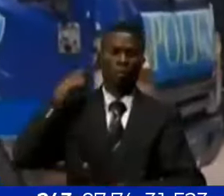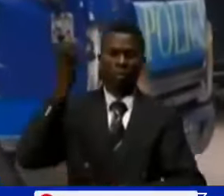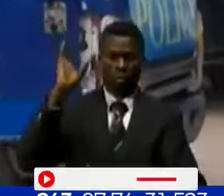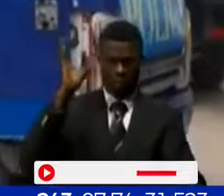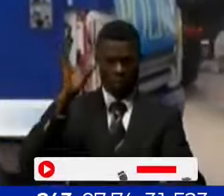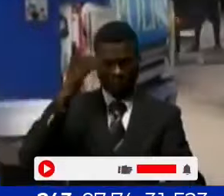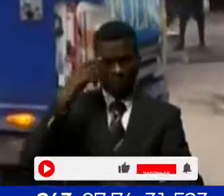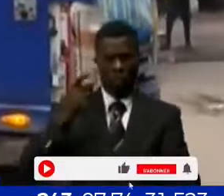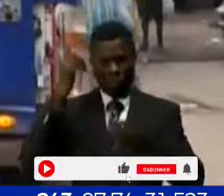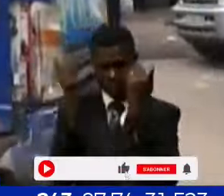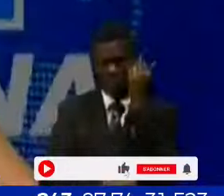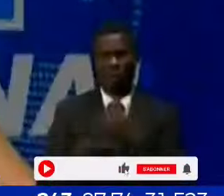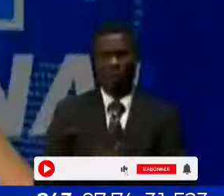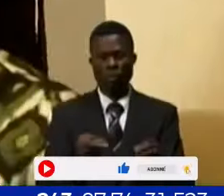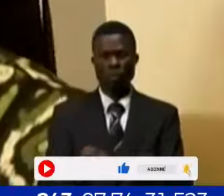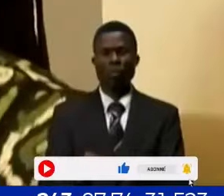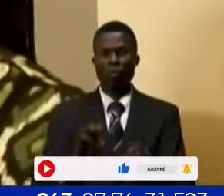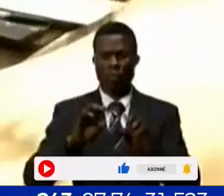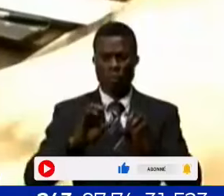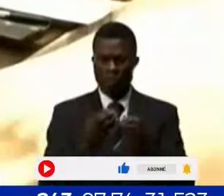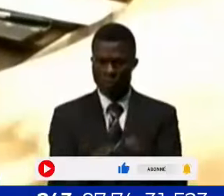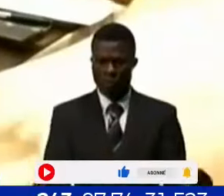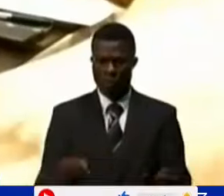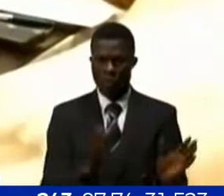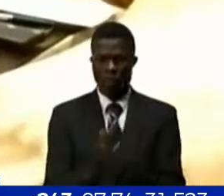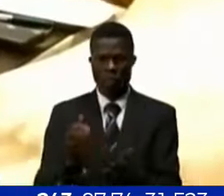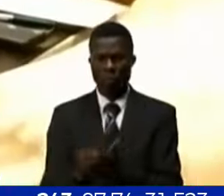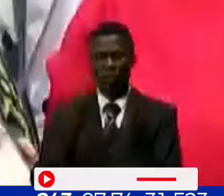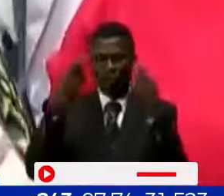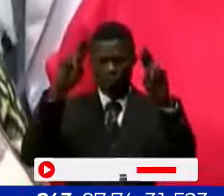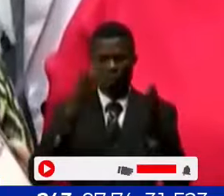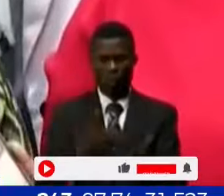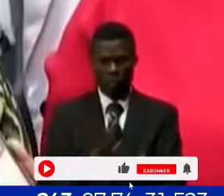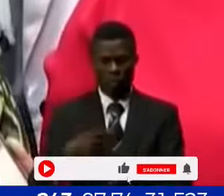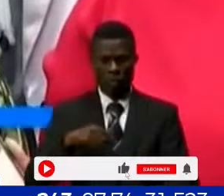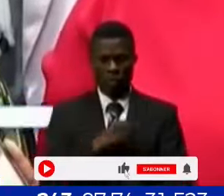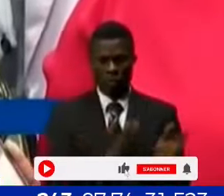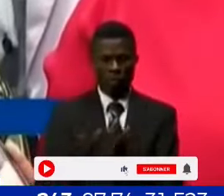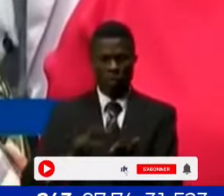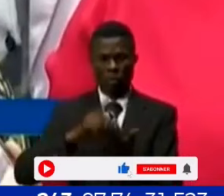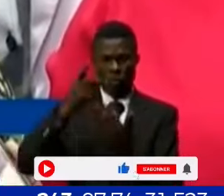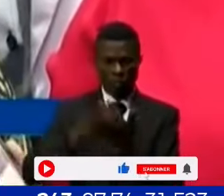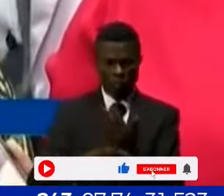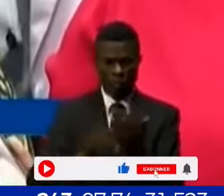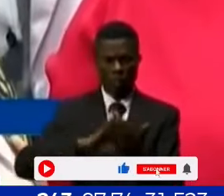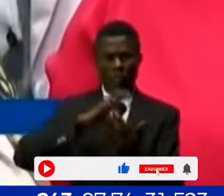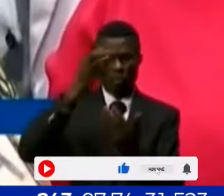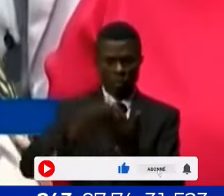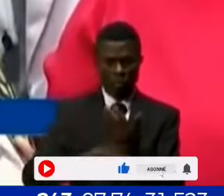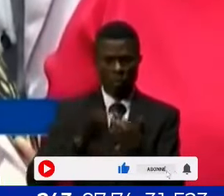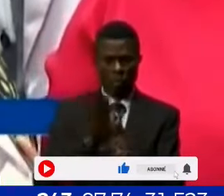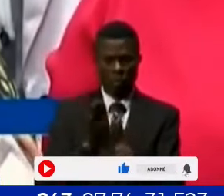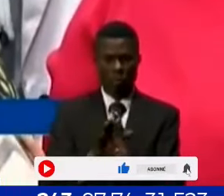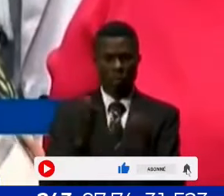de leurs actes. Pour atteindre les objectifs. Nous avons élaboré un programme, un calendrier pour les